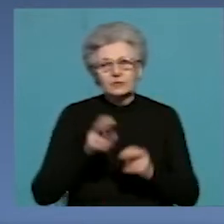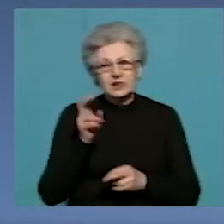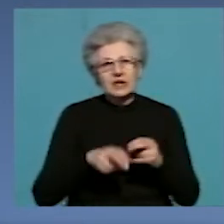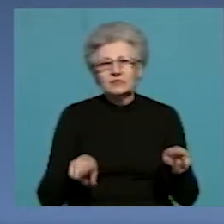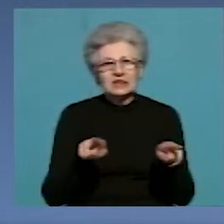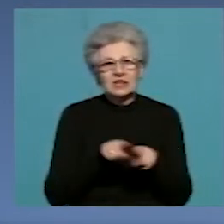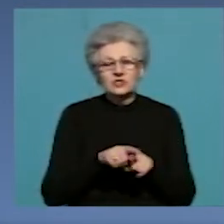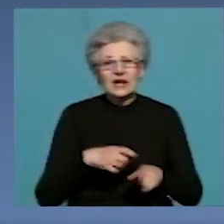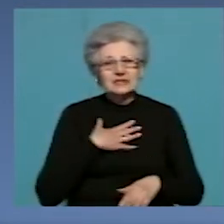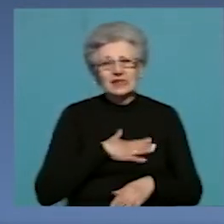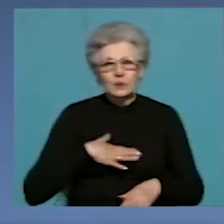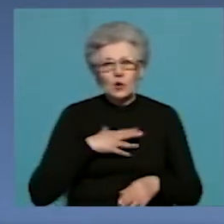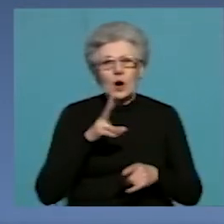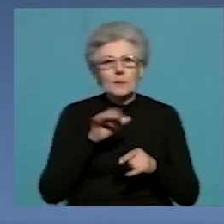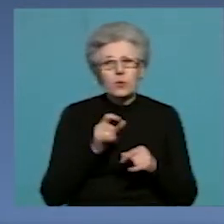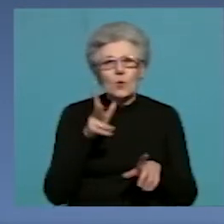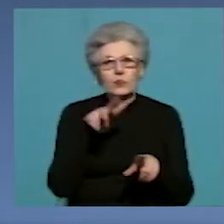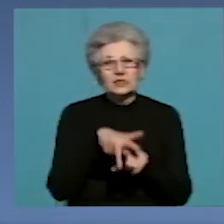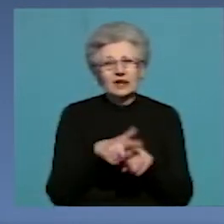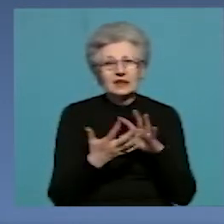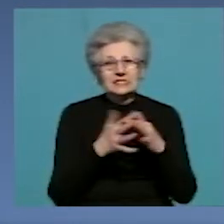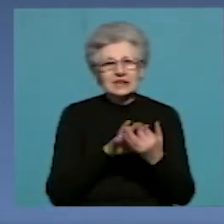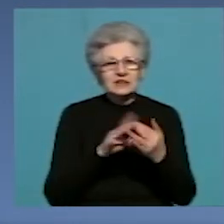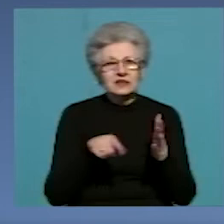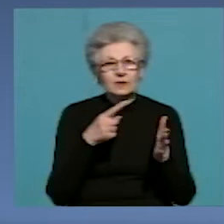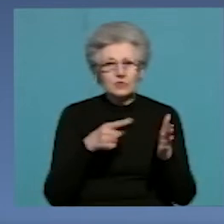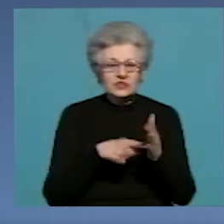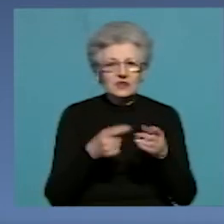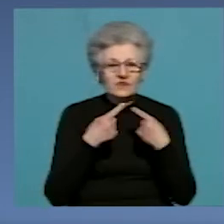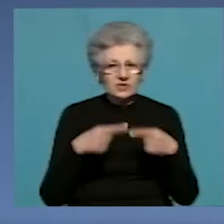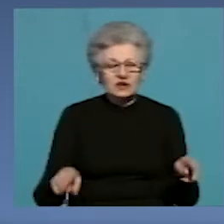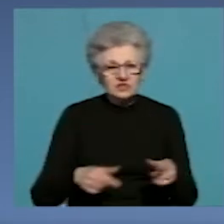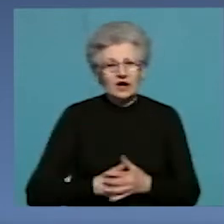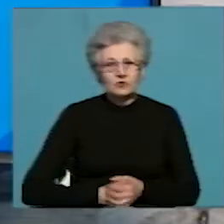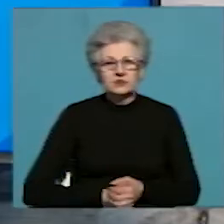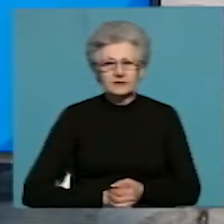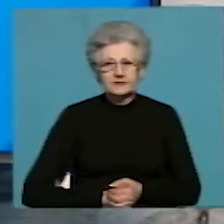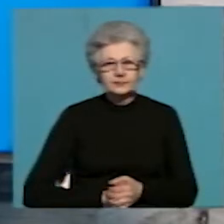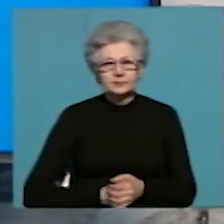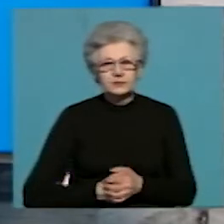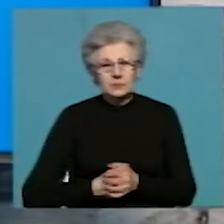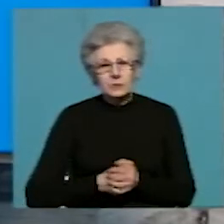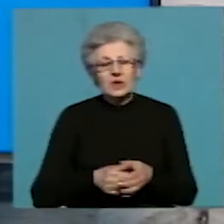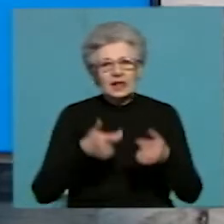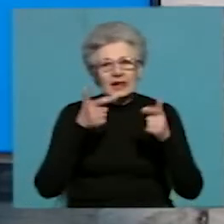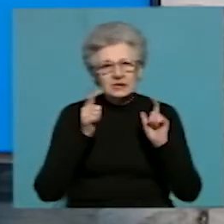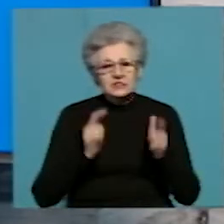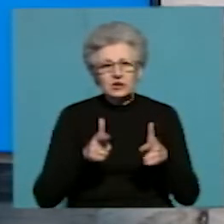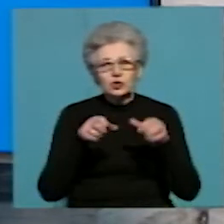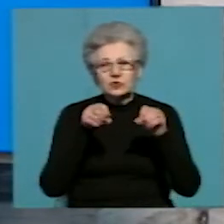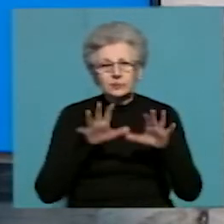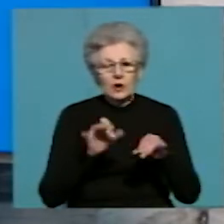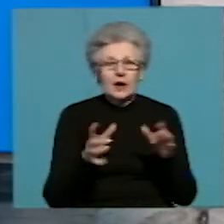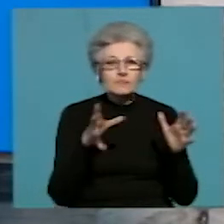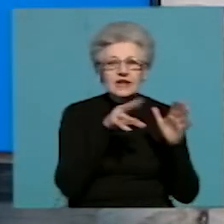теж дещо занепокоєні, тому що податки міські і сільські відрізняються. Згідно із постановою,